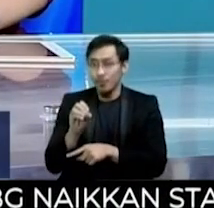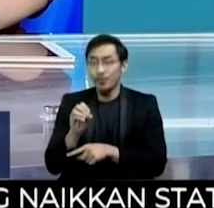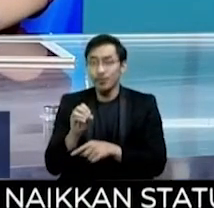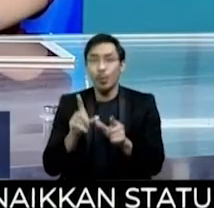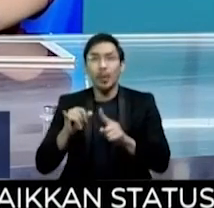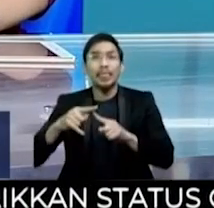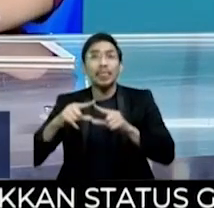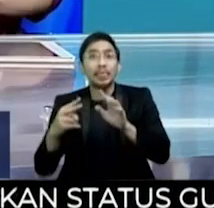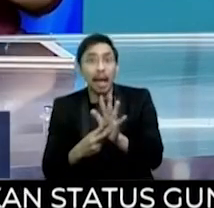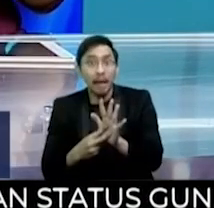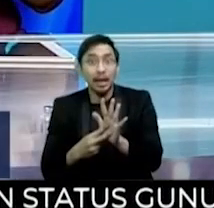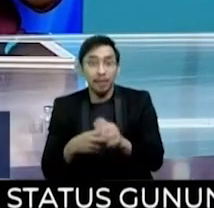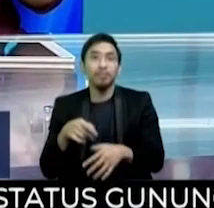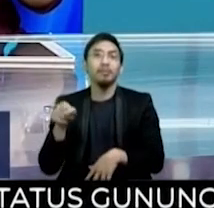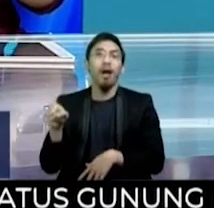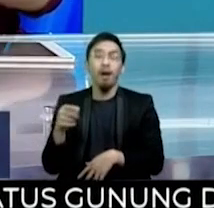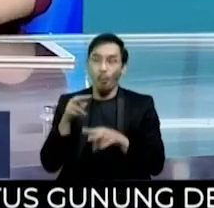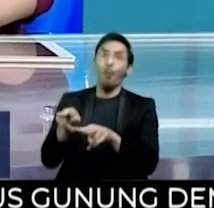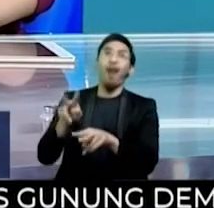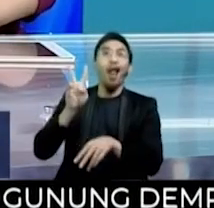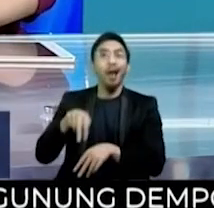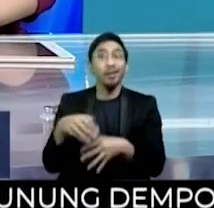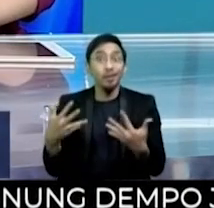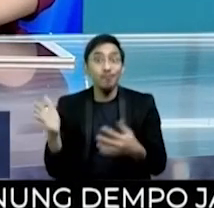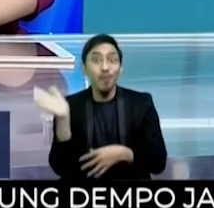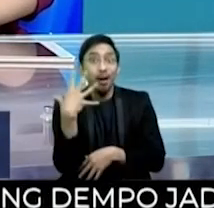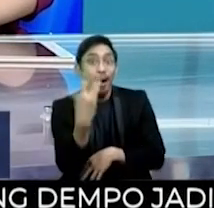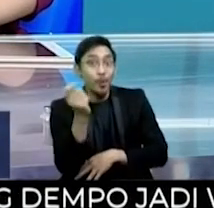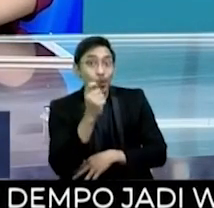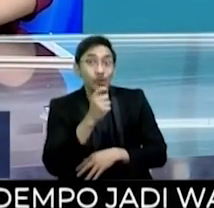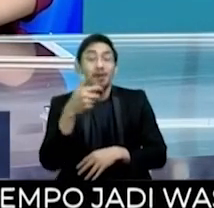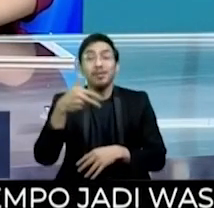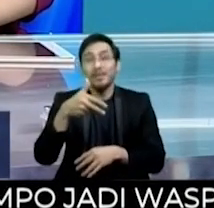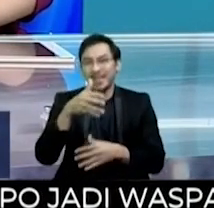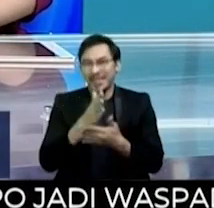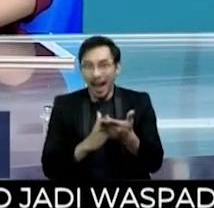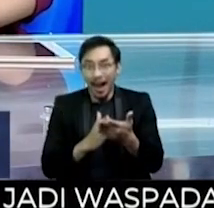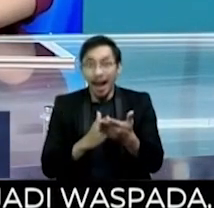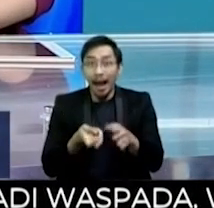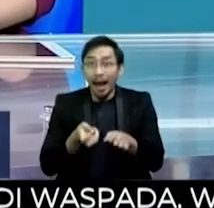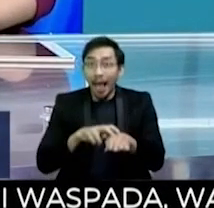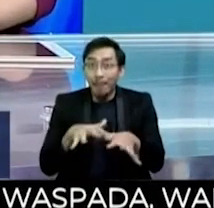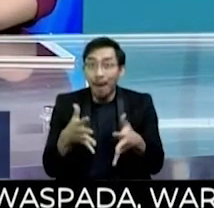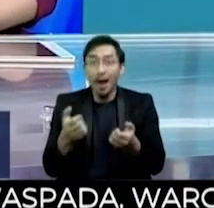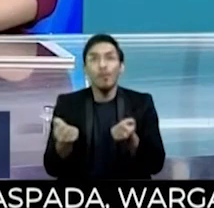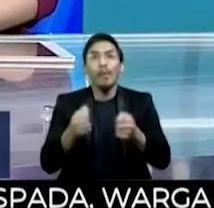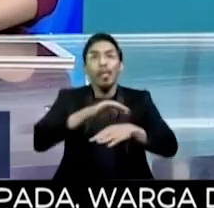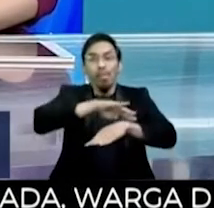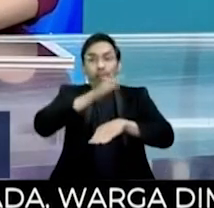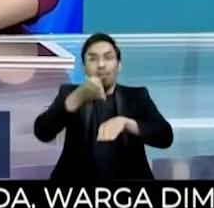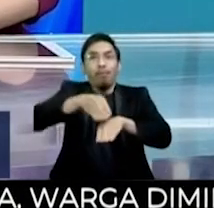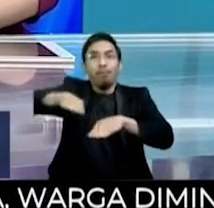Sulaiman, juga menyita perhatian ketika dirinya pulang kampung ke Palu, Sulawesi Tengah. Witan ternyata sangat menikmati naik mobil bak terbuka